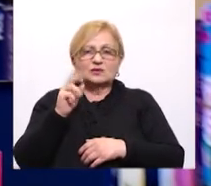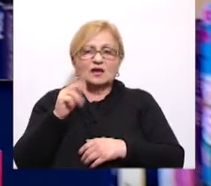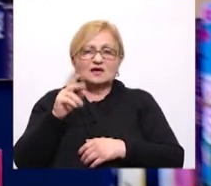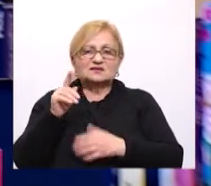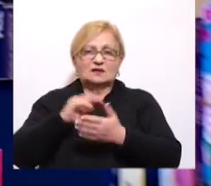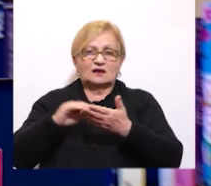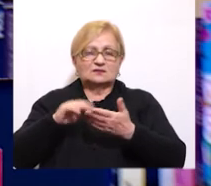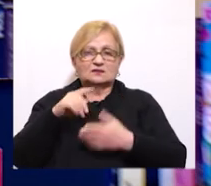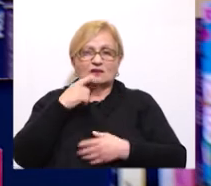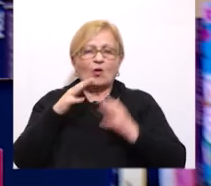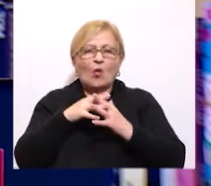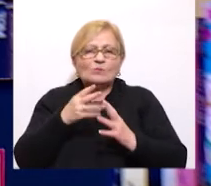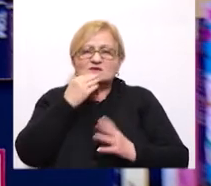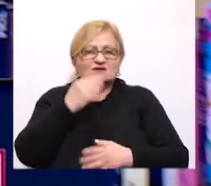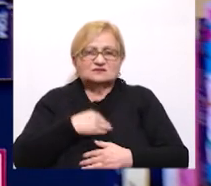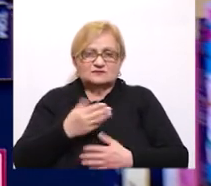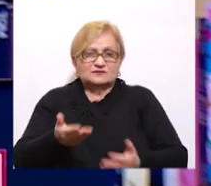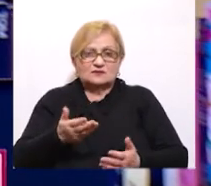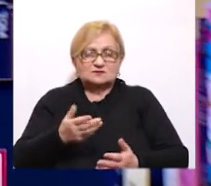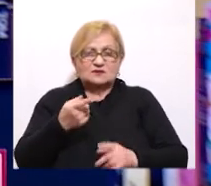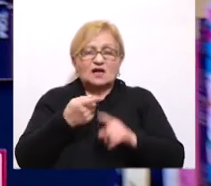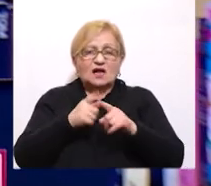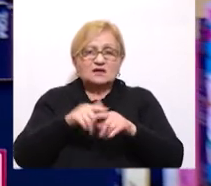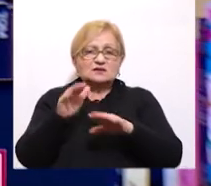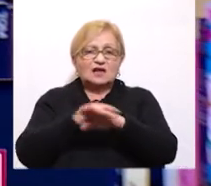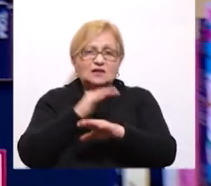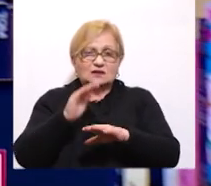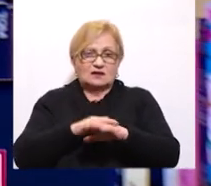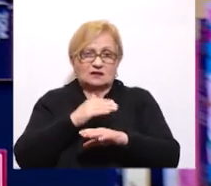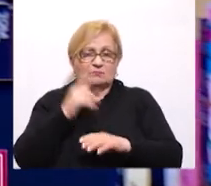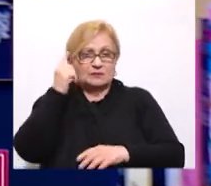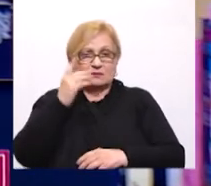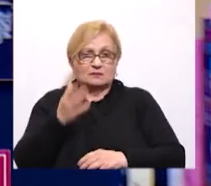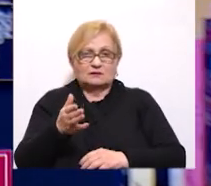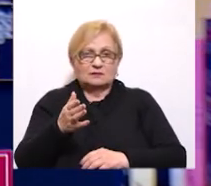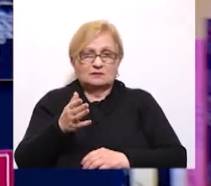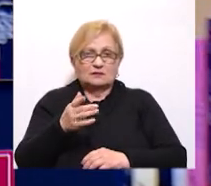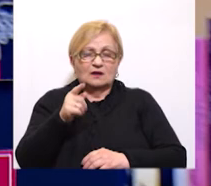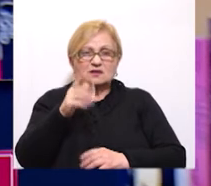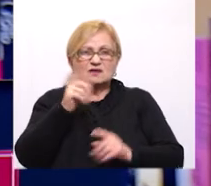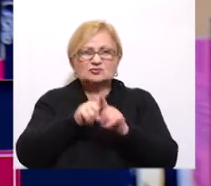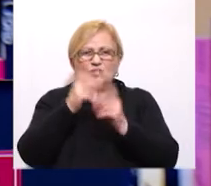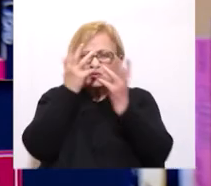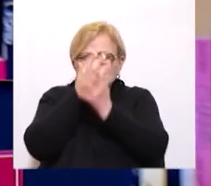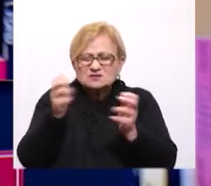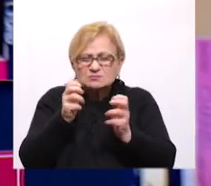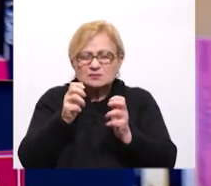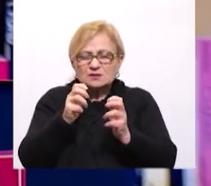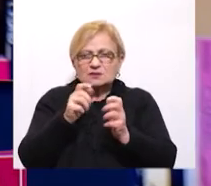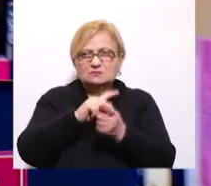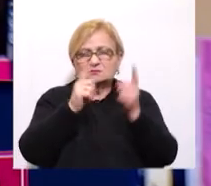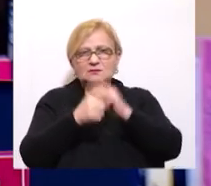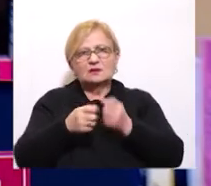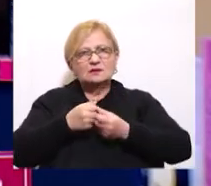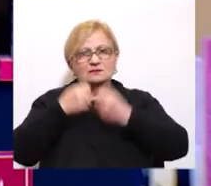წერეთელი. ეს კეთილშობილური ფიქრია, ბავშვებო. ეს არის წყდიადიდან სამზეოში